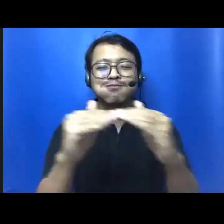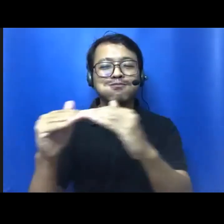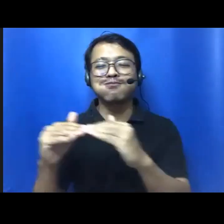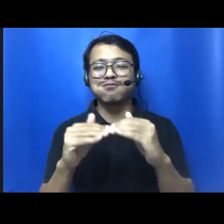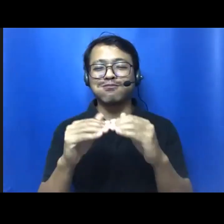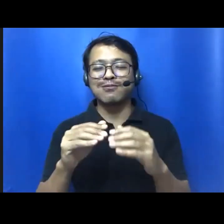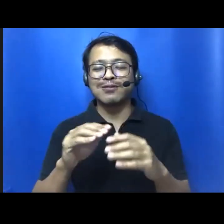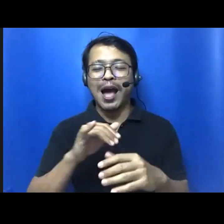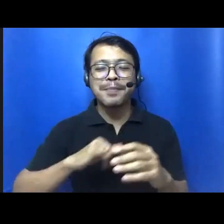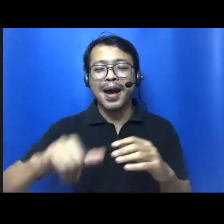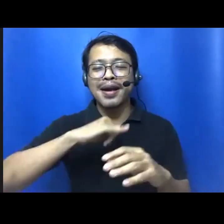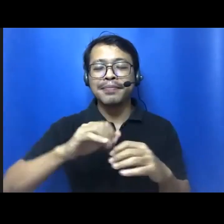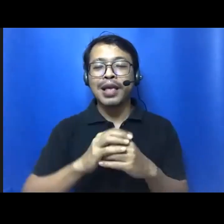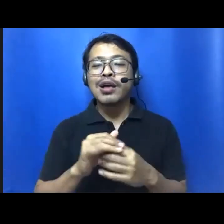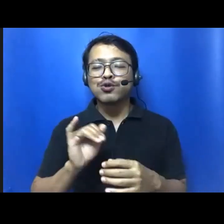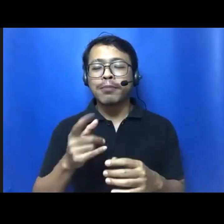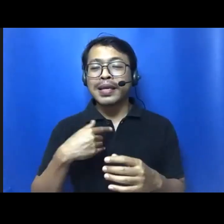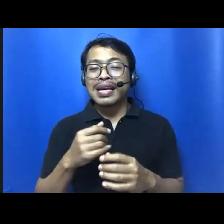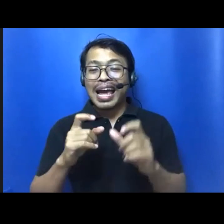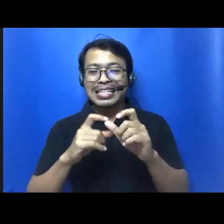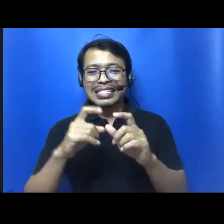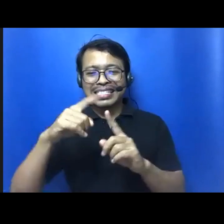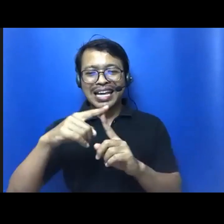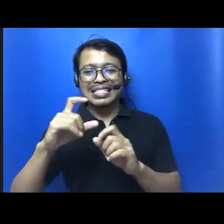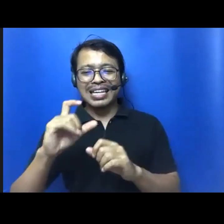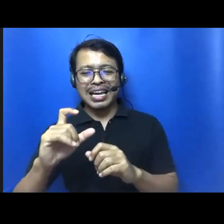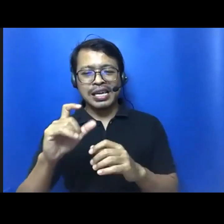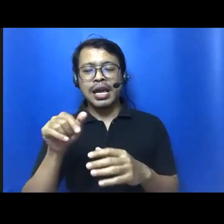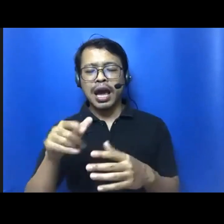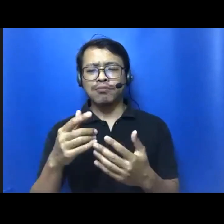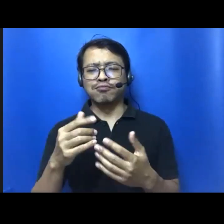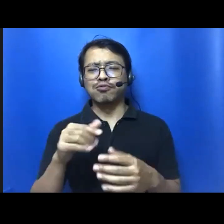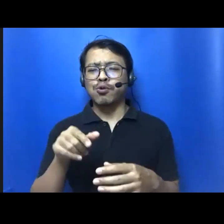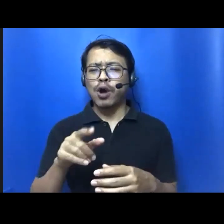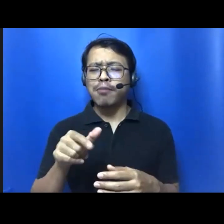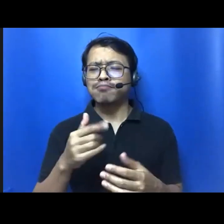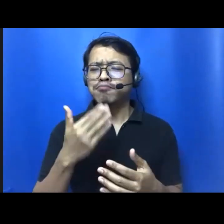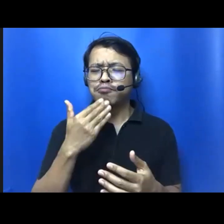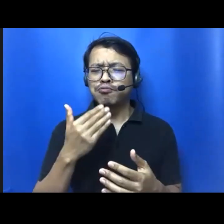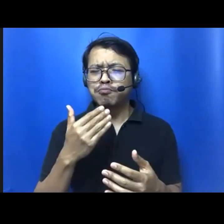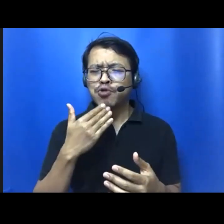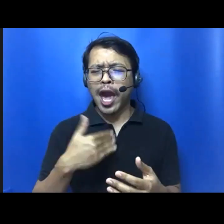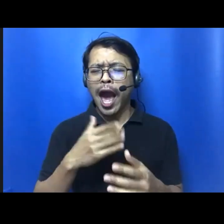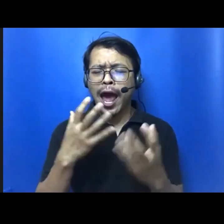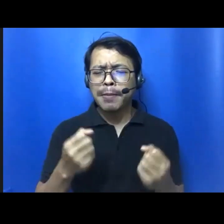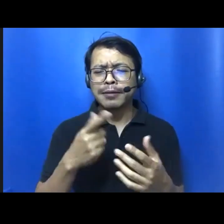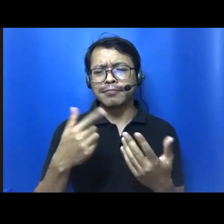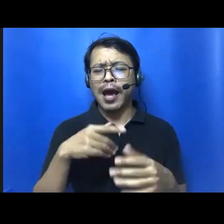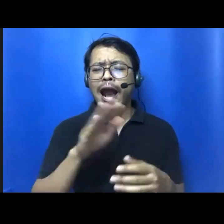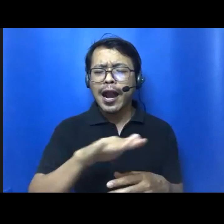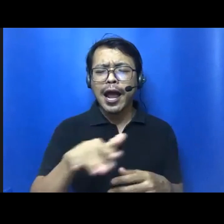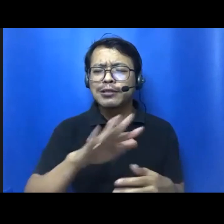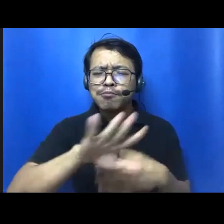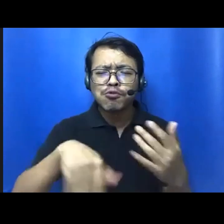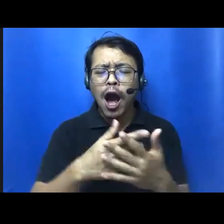Save the Children melalui program-programnya selalu berupaya untuk memastikan bahwa semua anak memiliki kesempatan yang sama dan program ini terus bisa berlanjut, termasuk